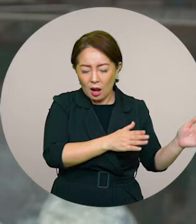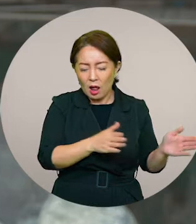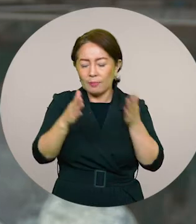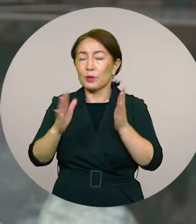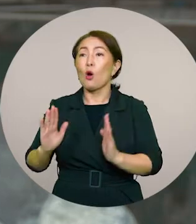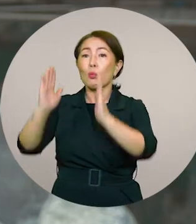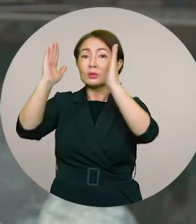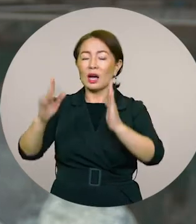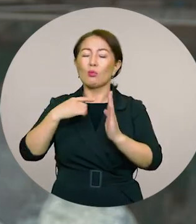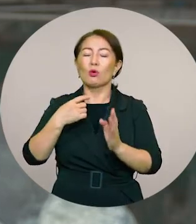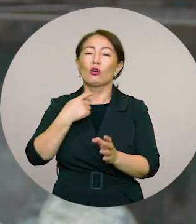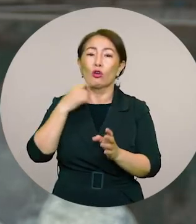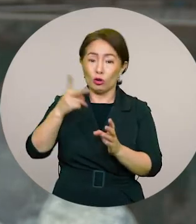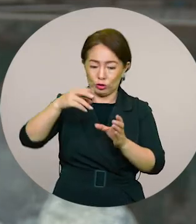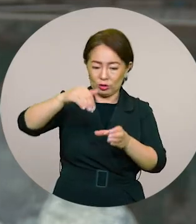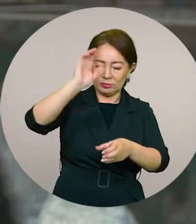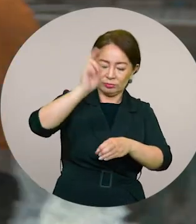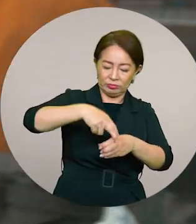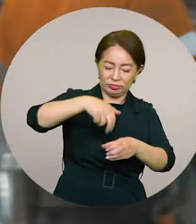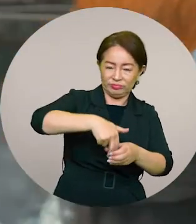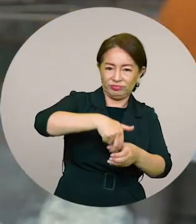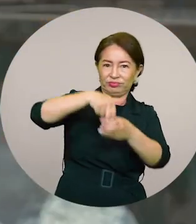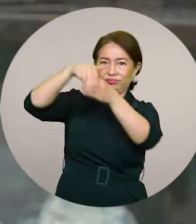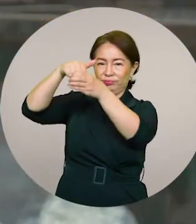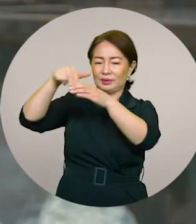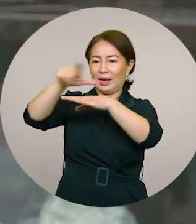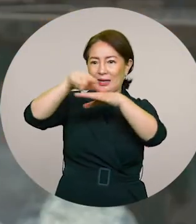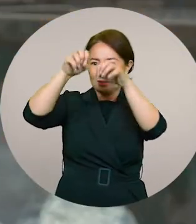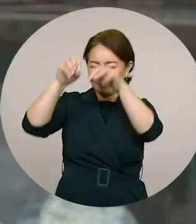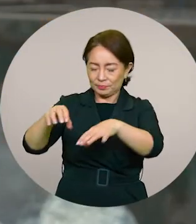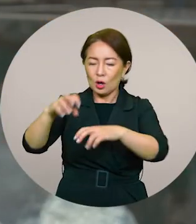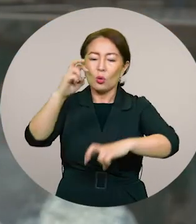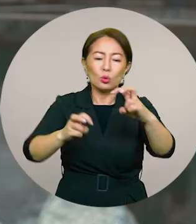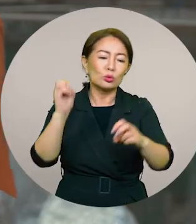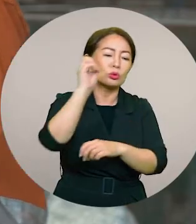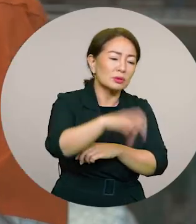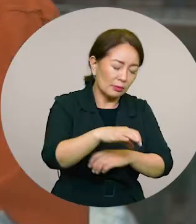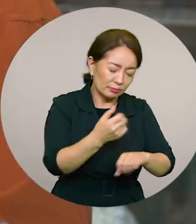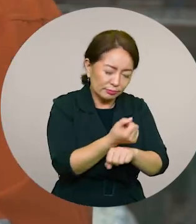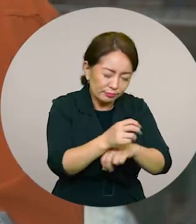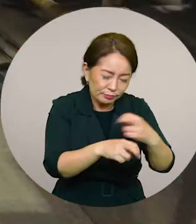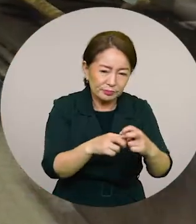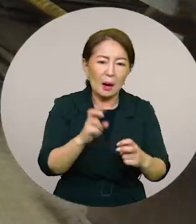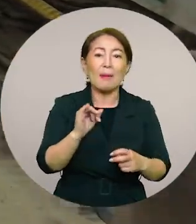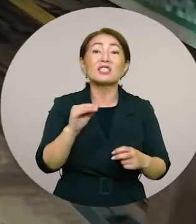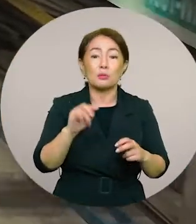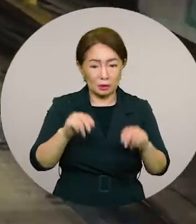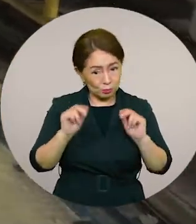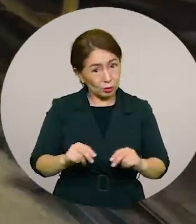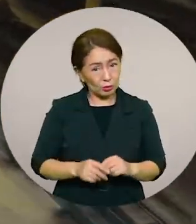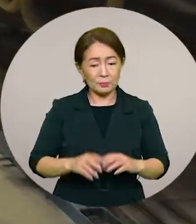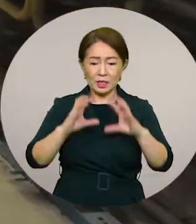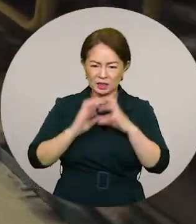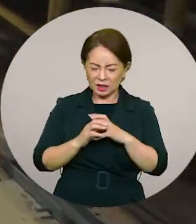2-оор дээшээгээ тээвэрлэгдээд тэгээ гадаргын конвейер руу гараад баяжуулах үйлдвэр рүүгээ очоод баяжмал болоод гардаг гэсэн.